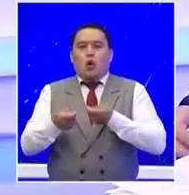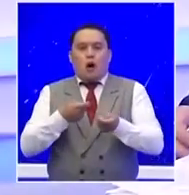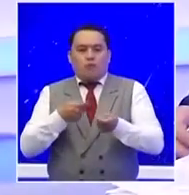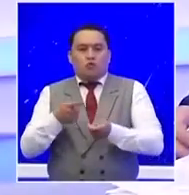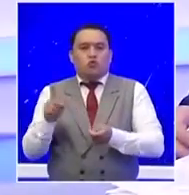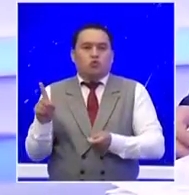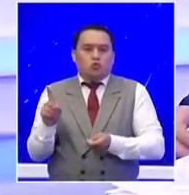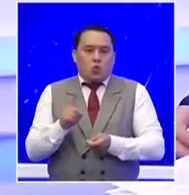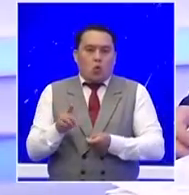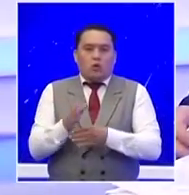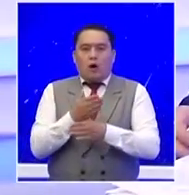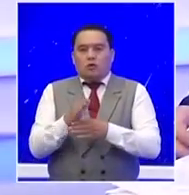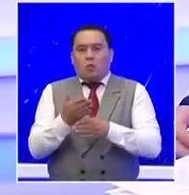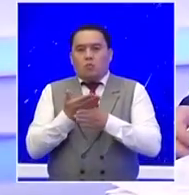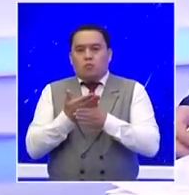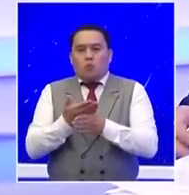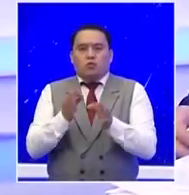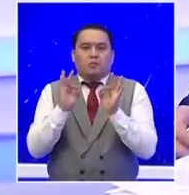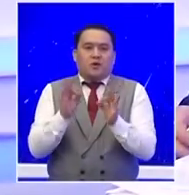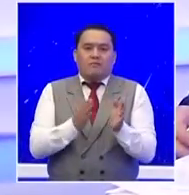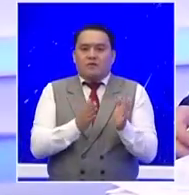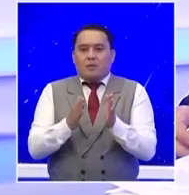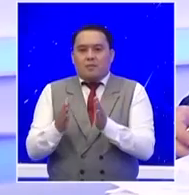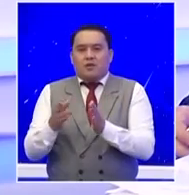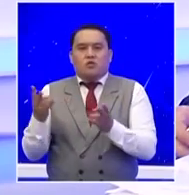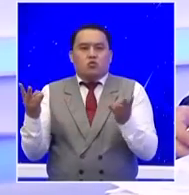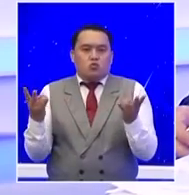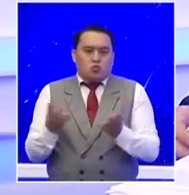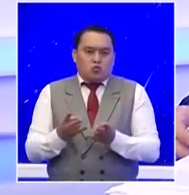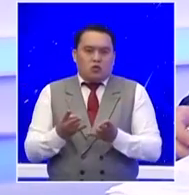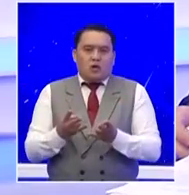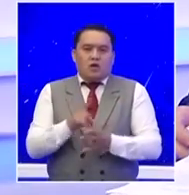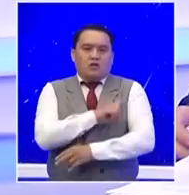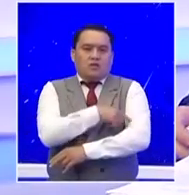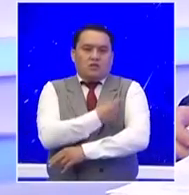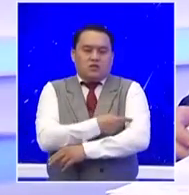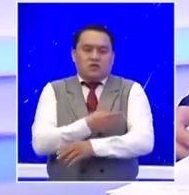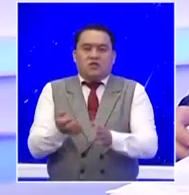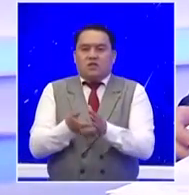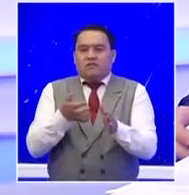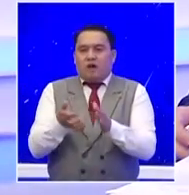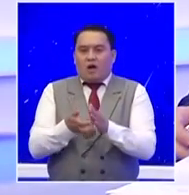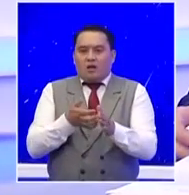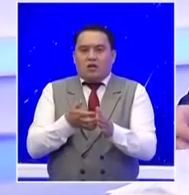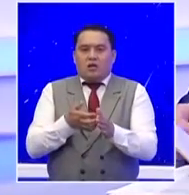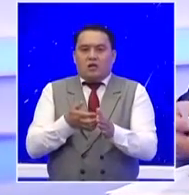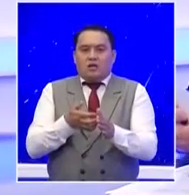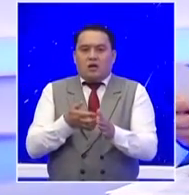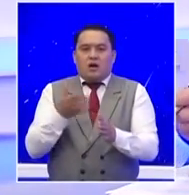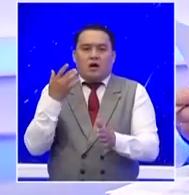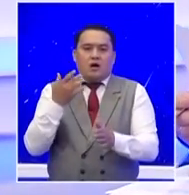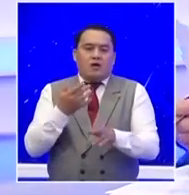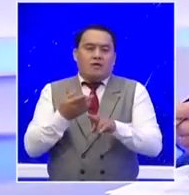Протестующие требуют наладить распространение помощи продуктов, предметов первой необходимости в разгар санитарного кризиса в Латинской